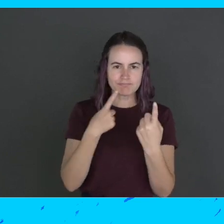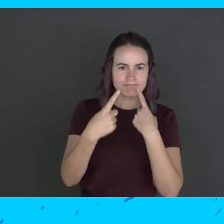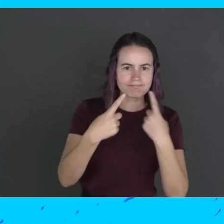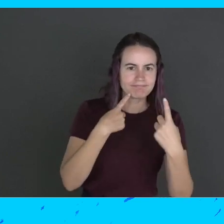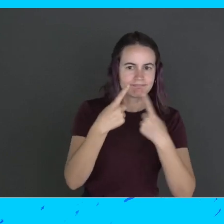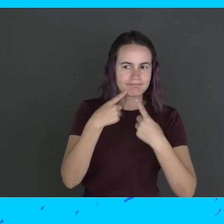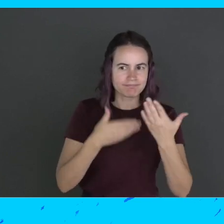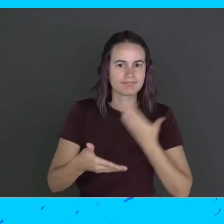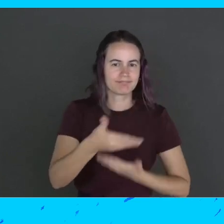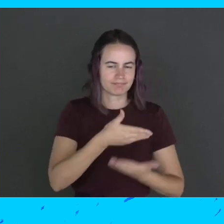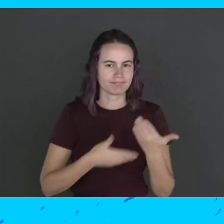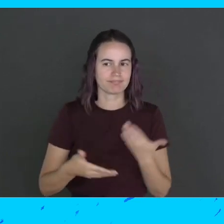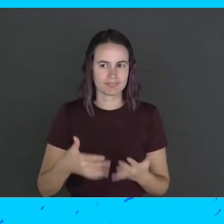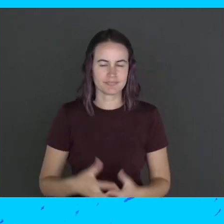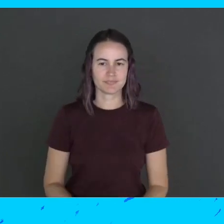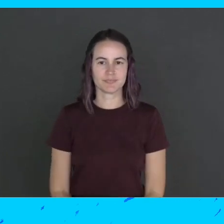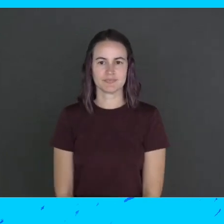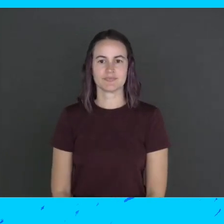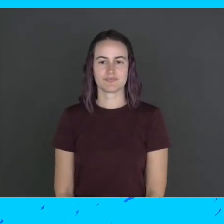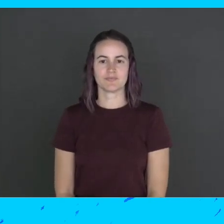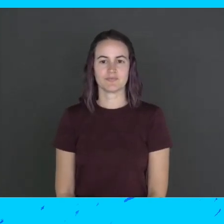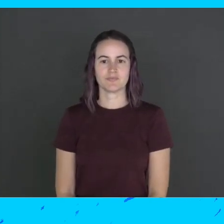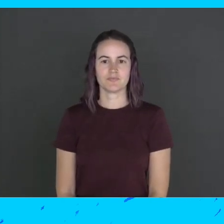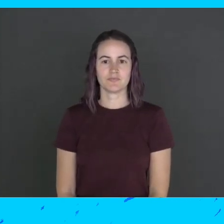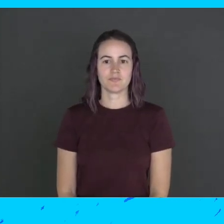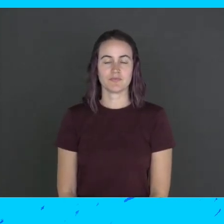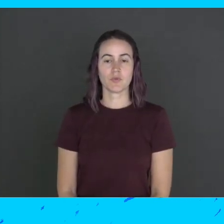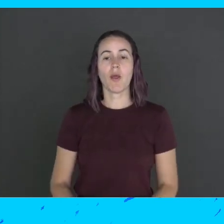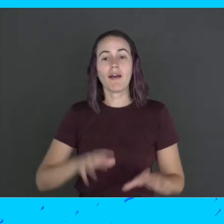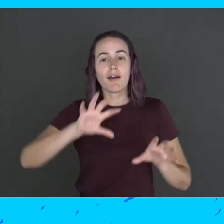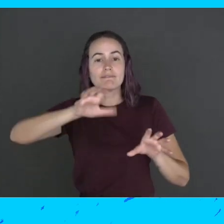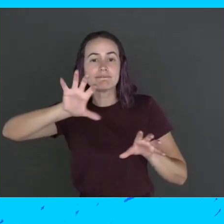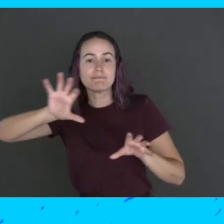que nous faisons,